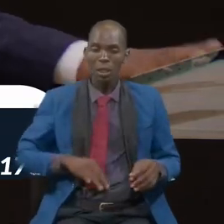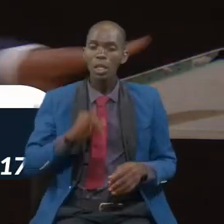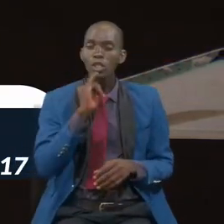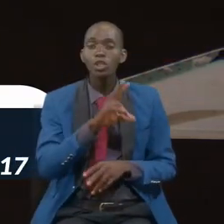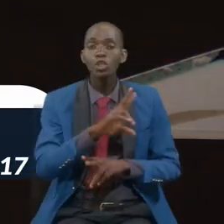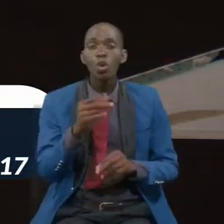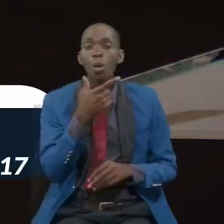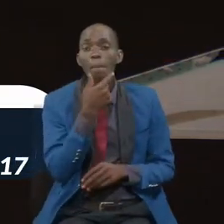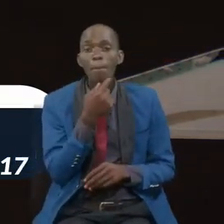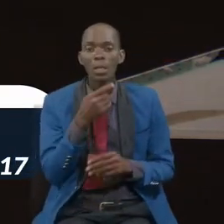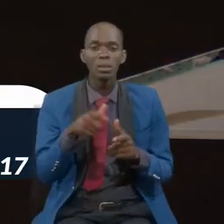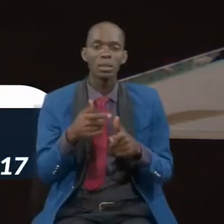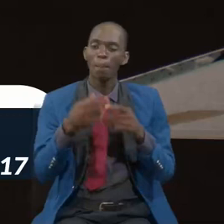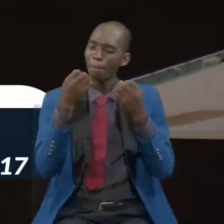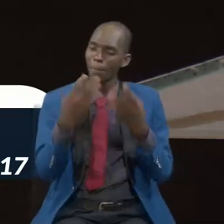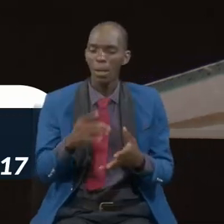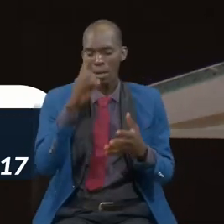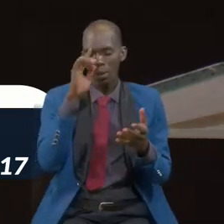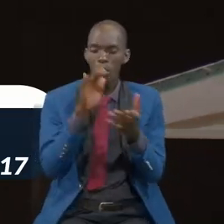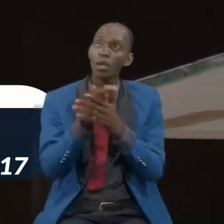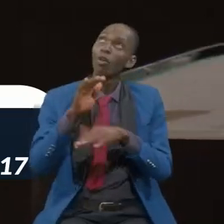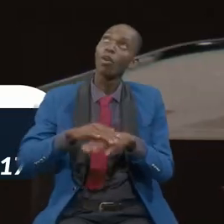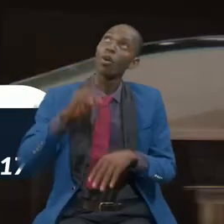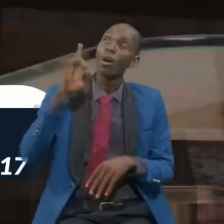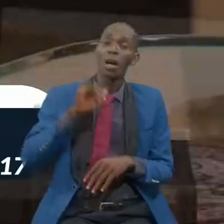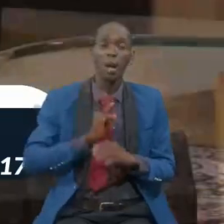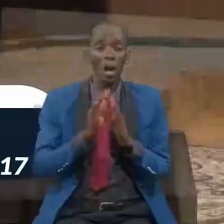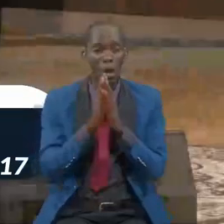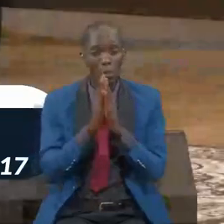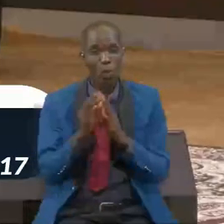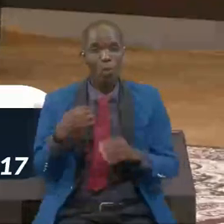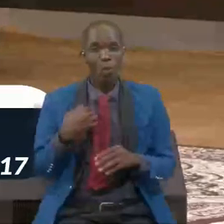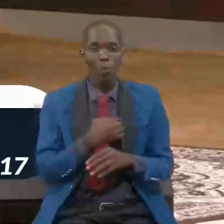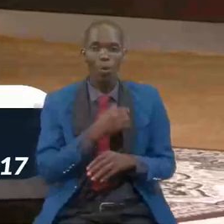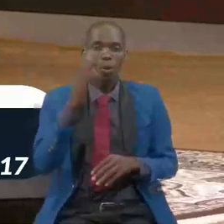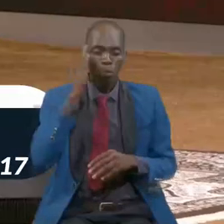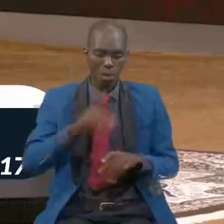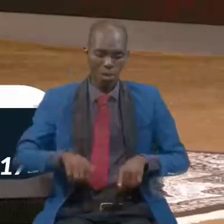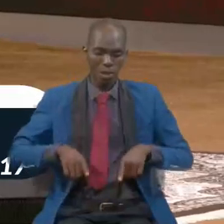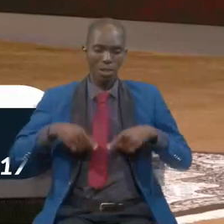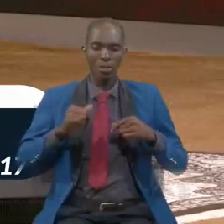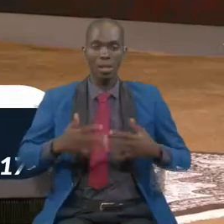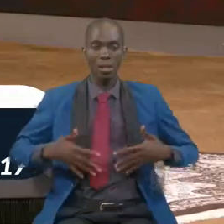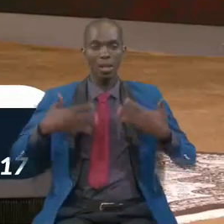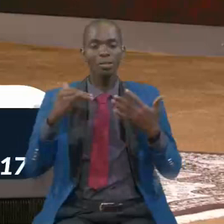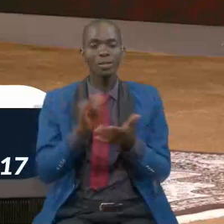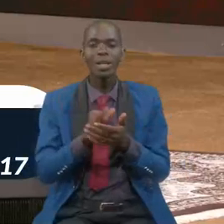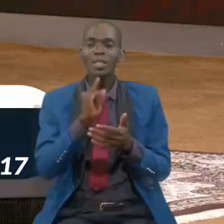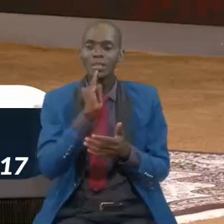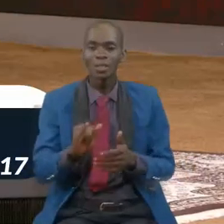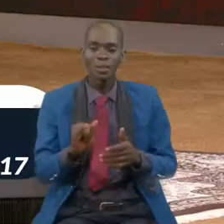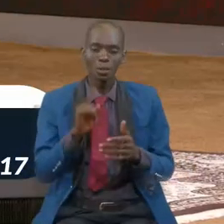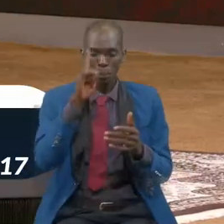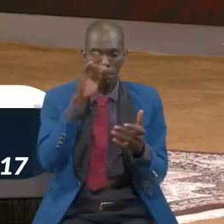d'hypocrisie alors plusieurs crent en lui je prie que vous meniez la vie qui